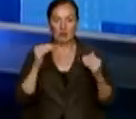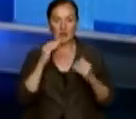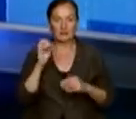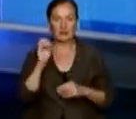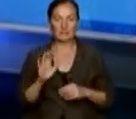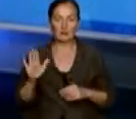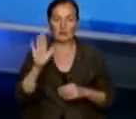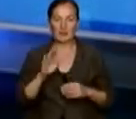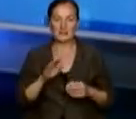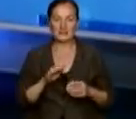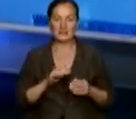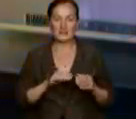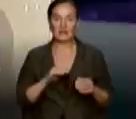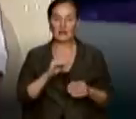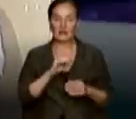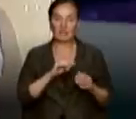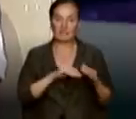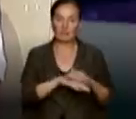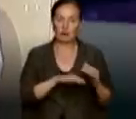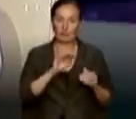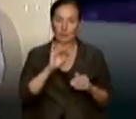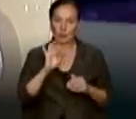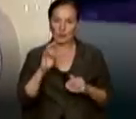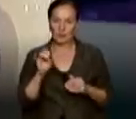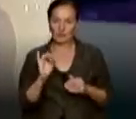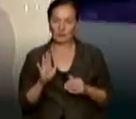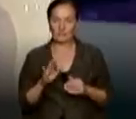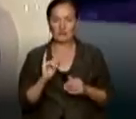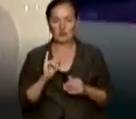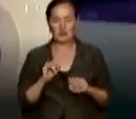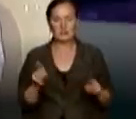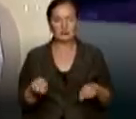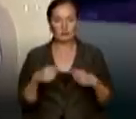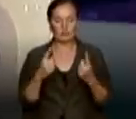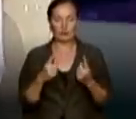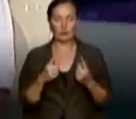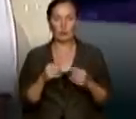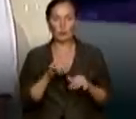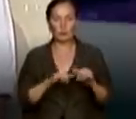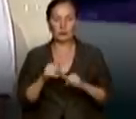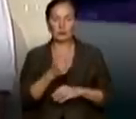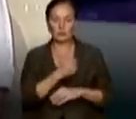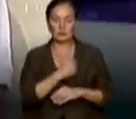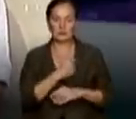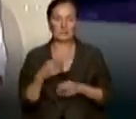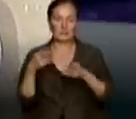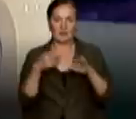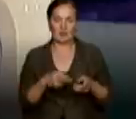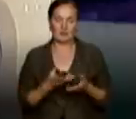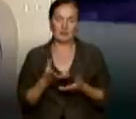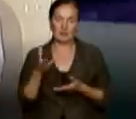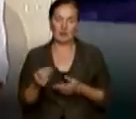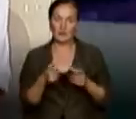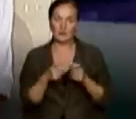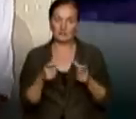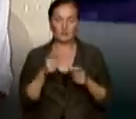фондів. І, відповідно, за рахунок цього вони створюють той продукт зразковий, куди туди хочеться приїхати. Ти платиш квиток, ти знаєш, що ти вже смітити